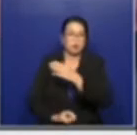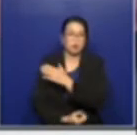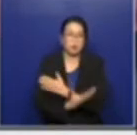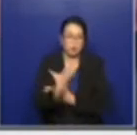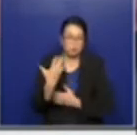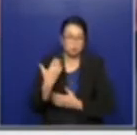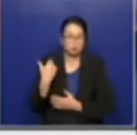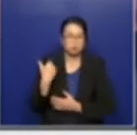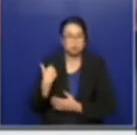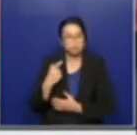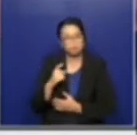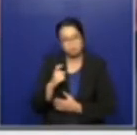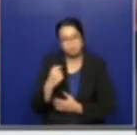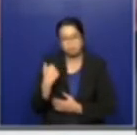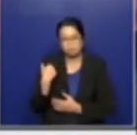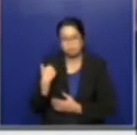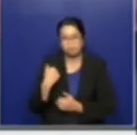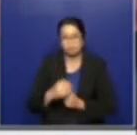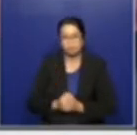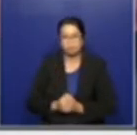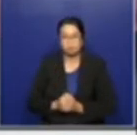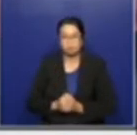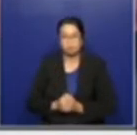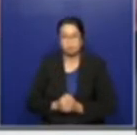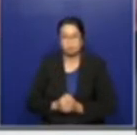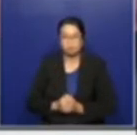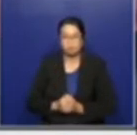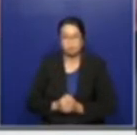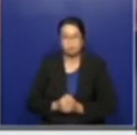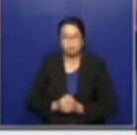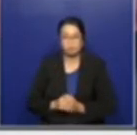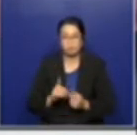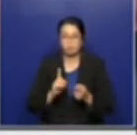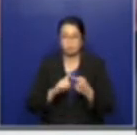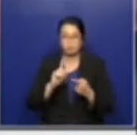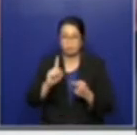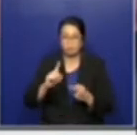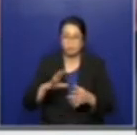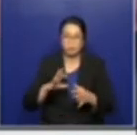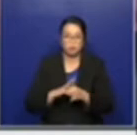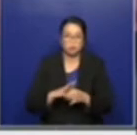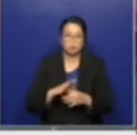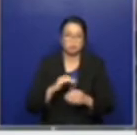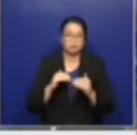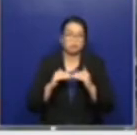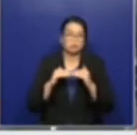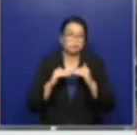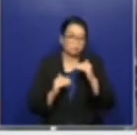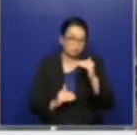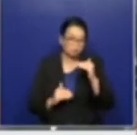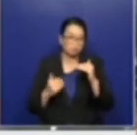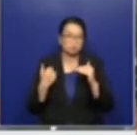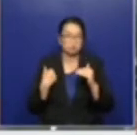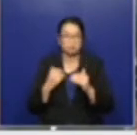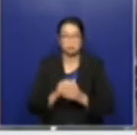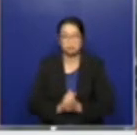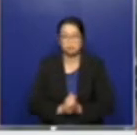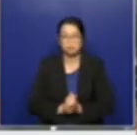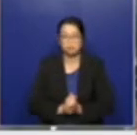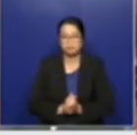ไปผมขออภิปรายในประเด็นดังนี้หนึ่งคือเรื่องความเหลื่อมล้ำแผ